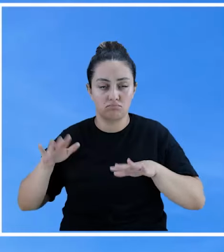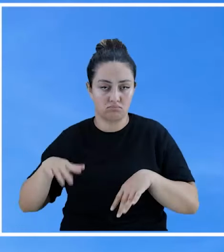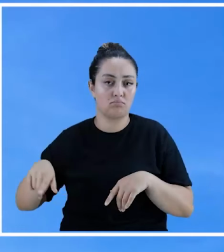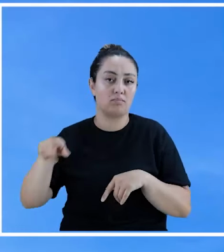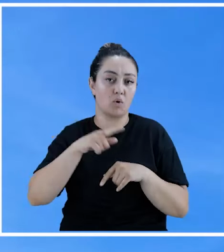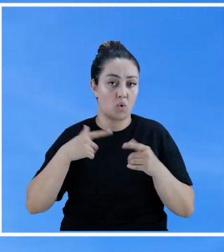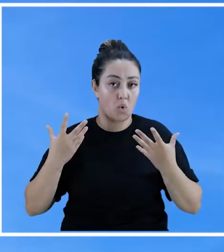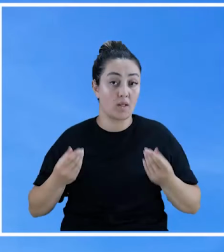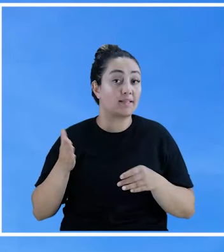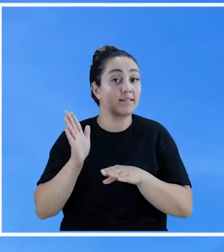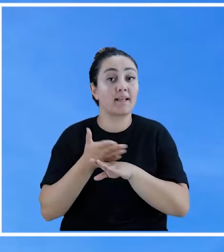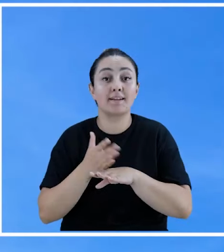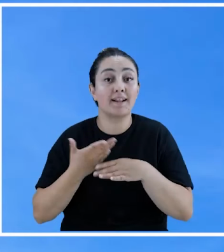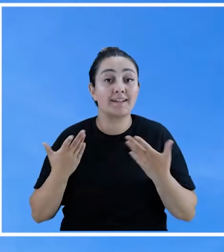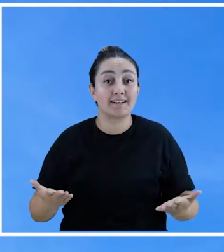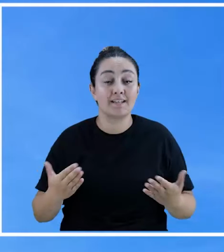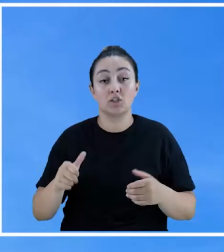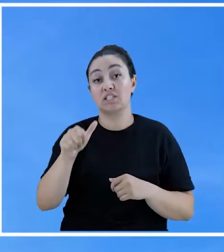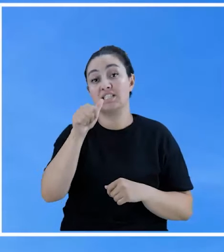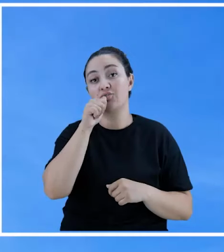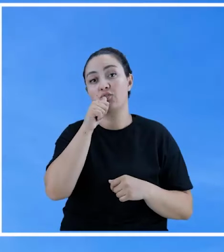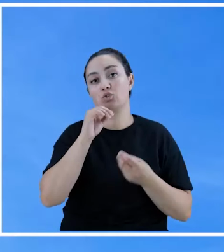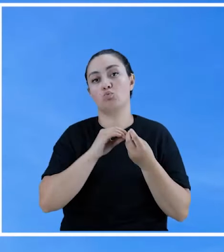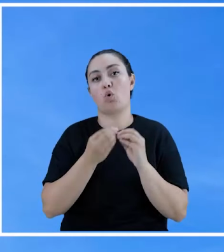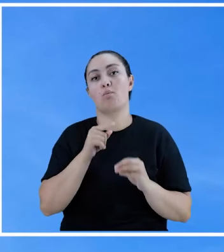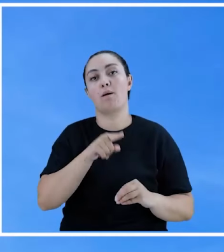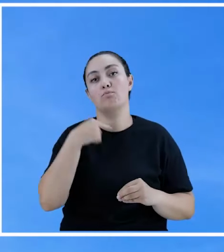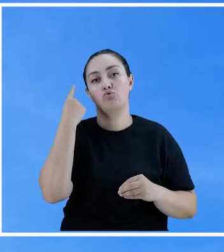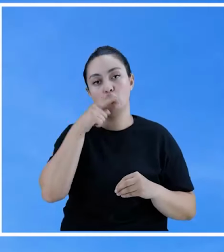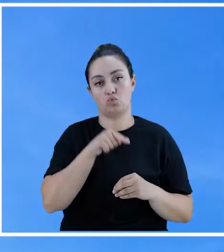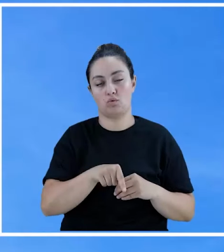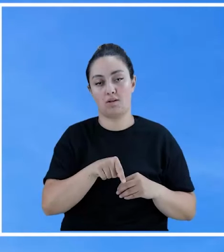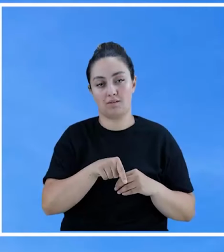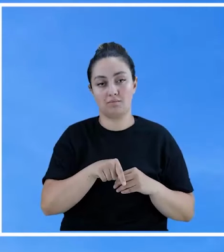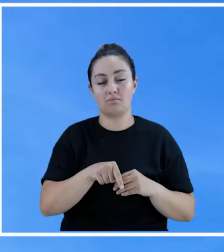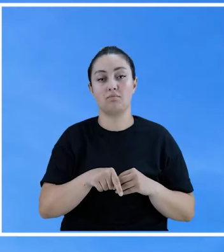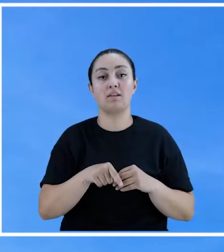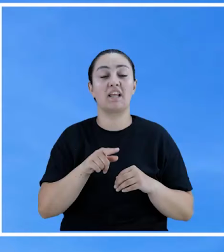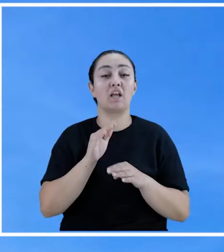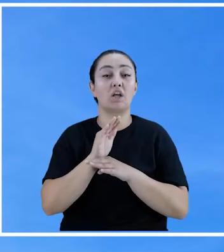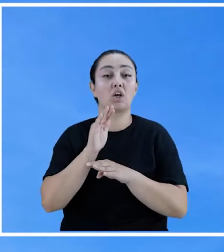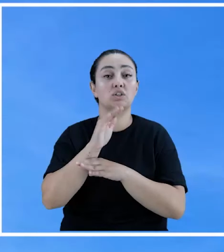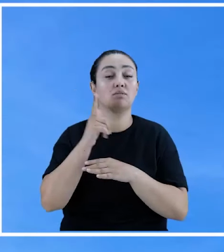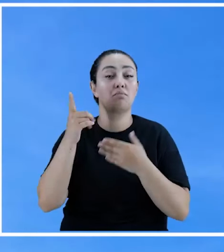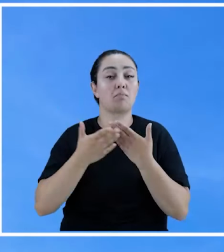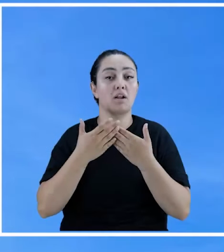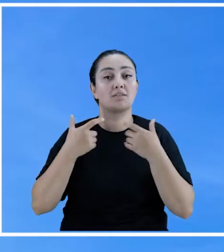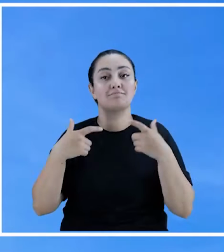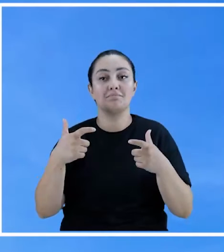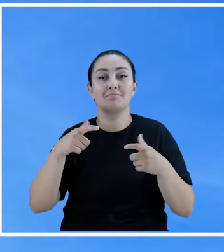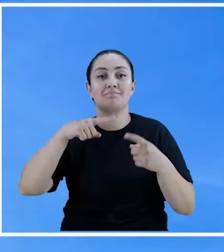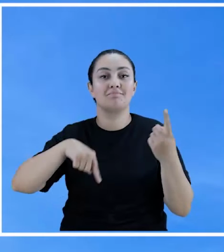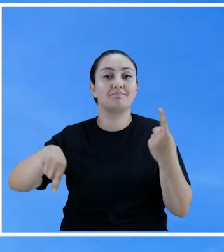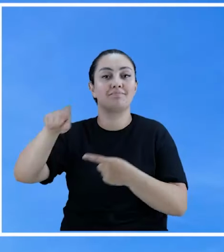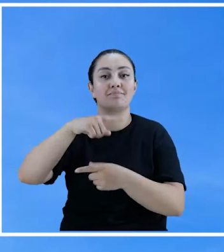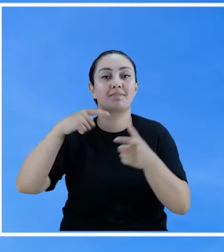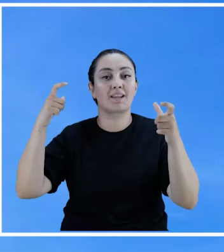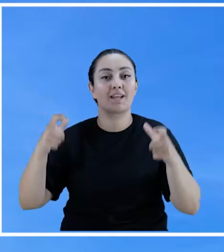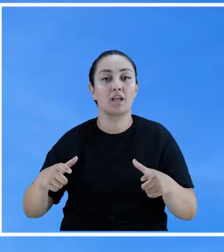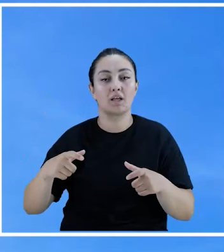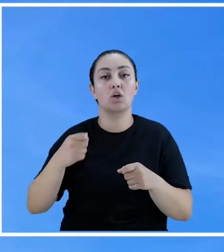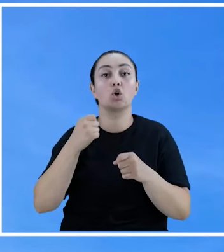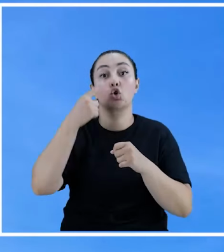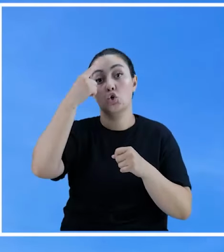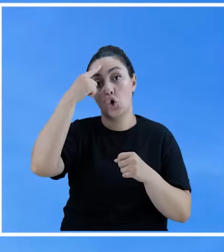binalar hasar gördü değil mi? Neden? Çünkü sıvılaşma problemi yüzünden. Yine Maraş'ta yaşanan depremde, Hatay'ın bazı bölgelerinde özellikle